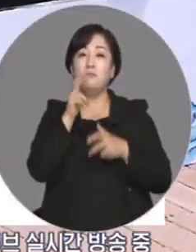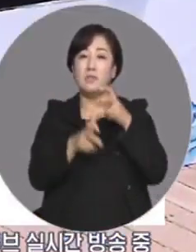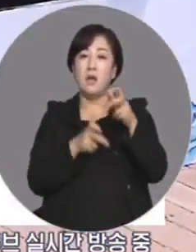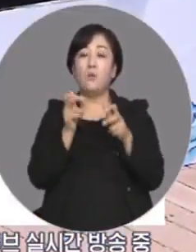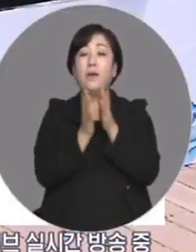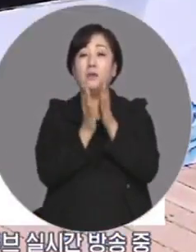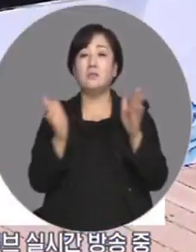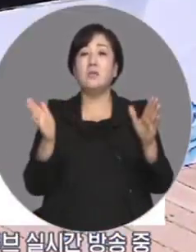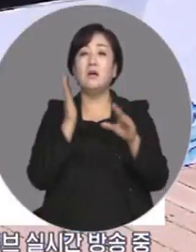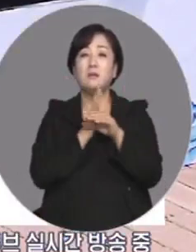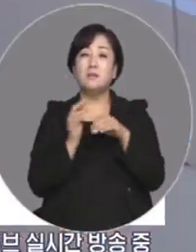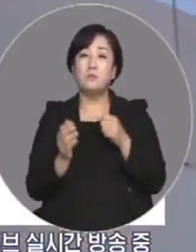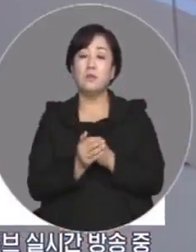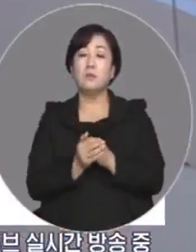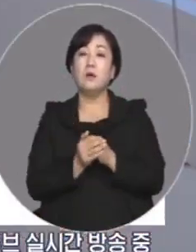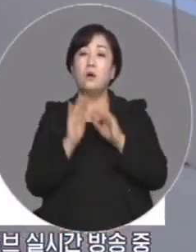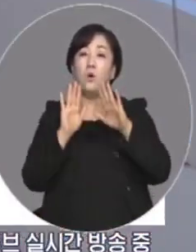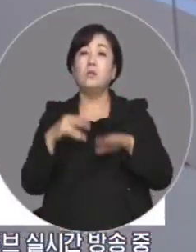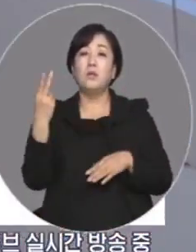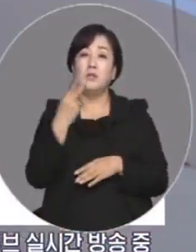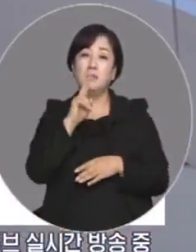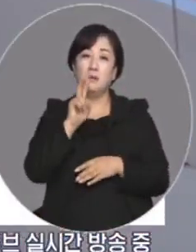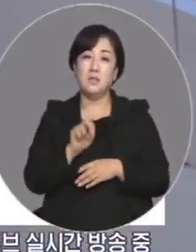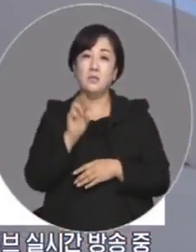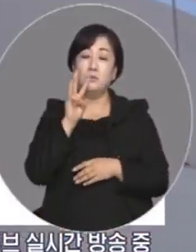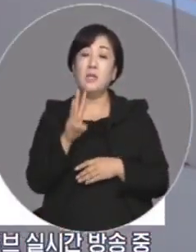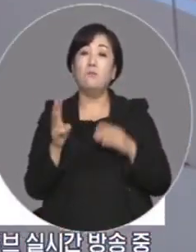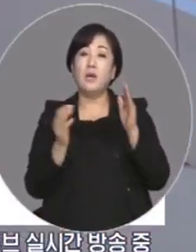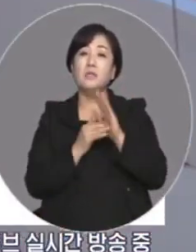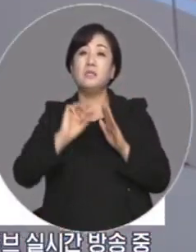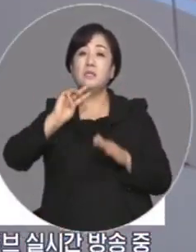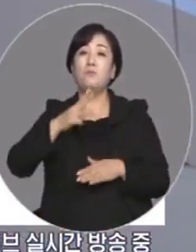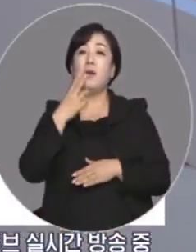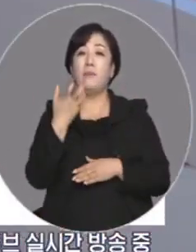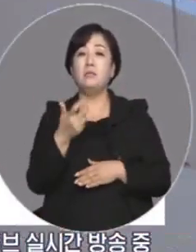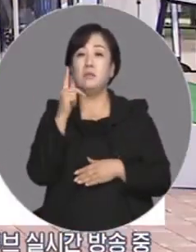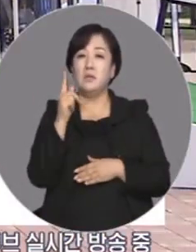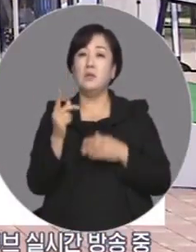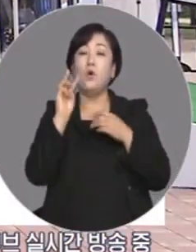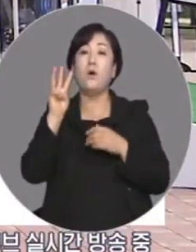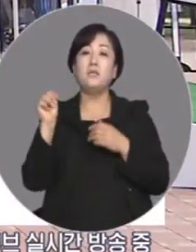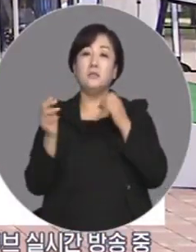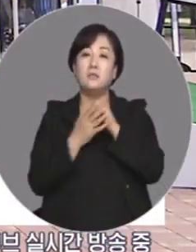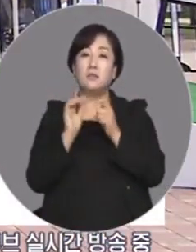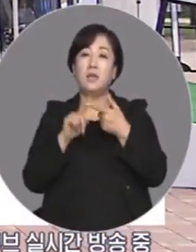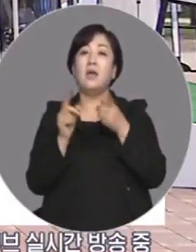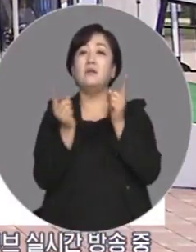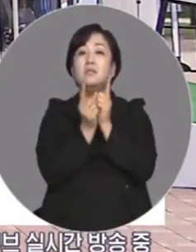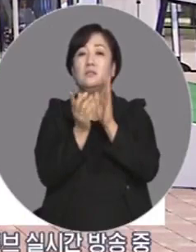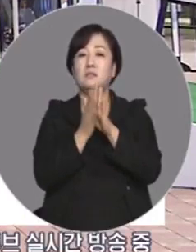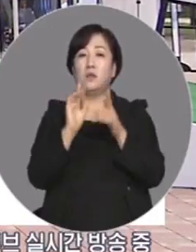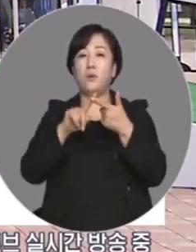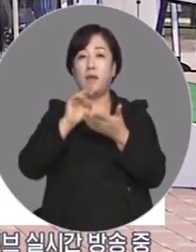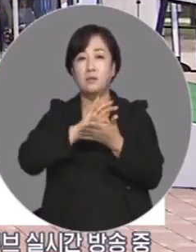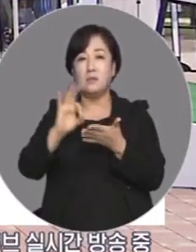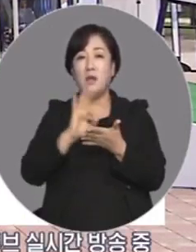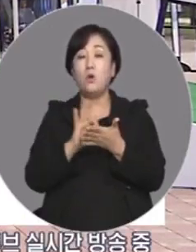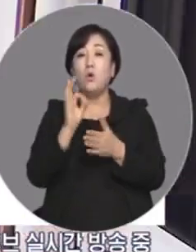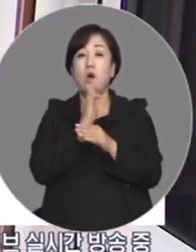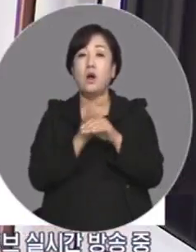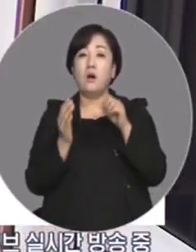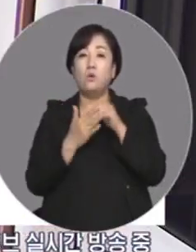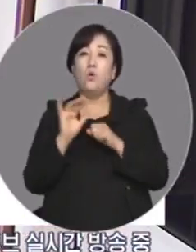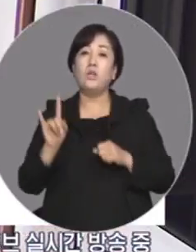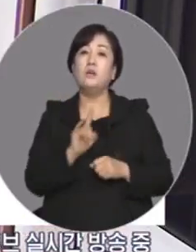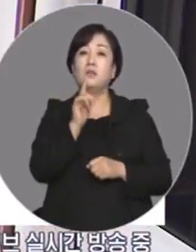착수했습니다. 이 사업은 오는 2023년까지 380kW급 수소 트램을 상용화하는 것으로 현대